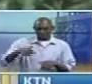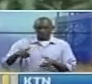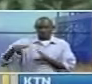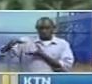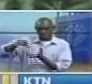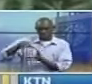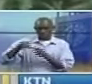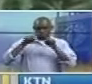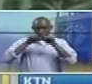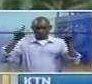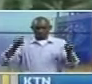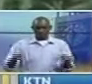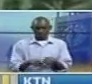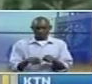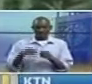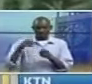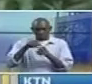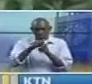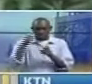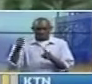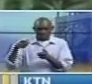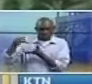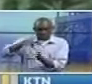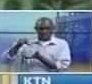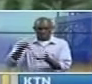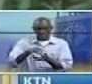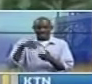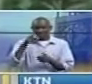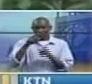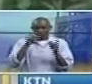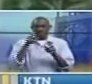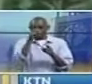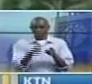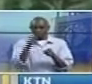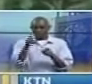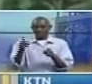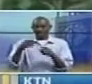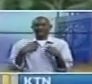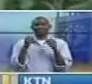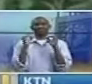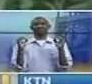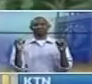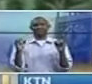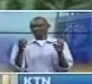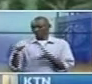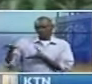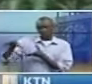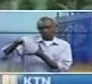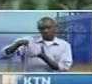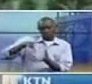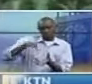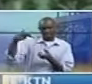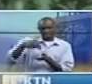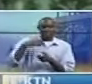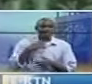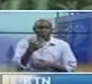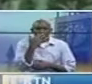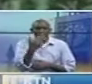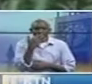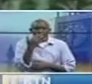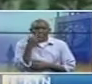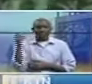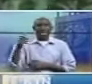inamwagwa kupitia kwa dirisha la nyumba yangu. Na hilo dirisha halina window panes. Ilimwagwa kwa sababu tulisikia hiyo harufu nikajua